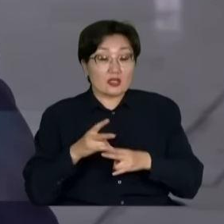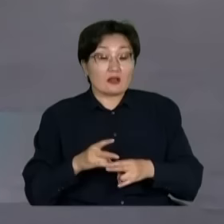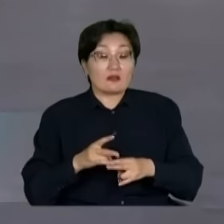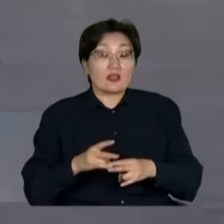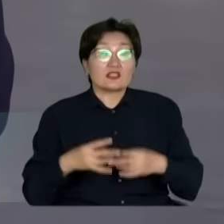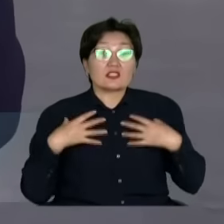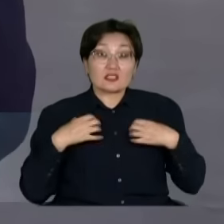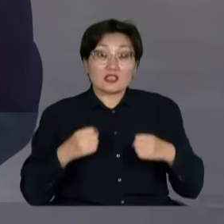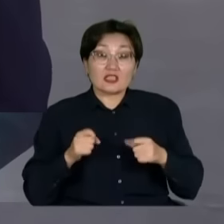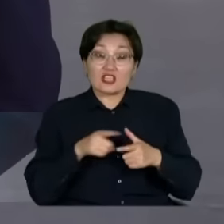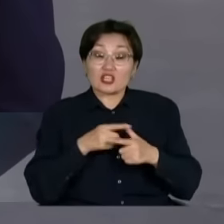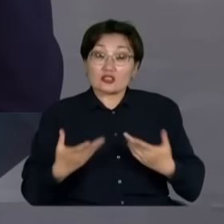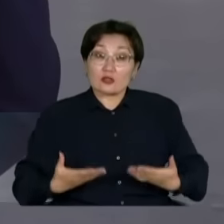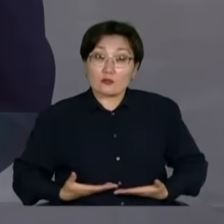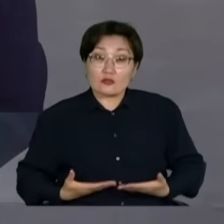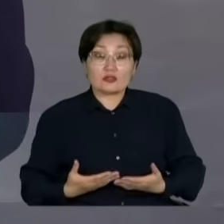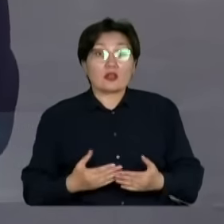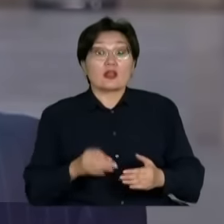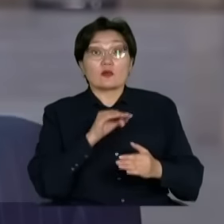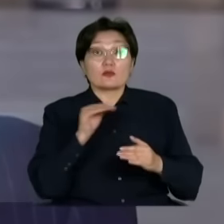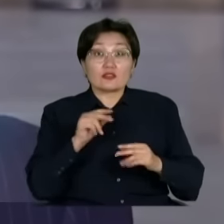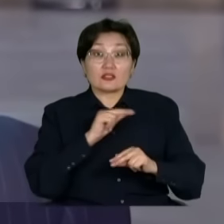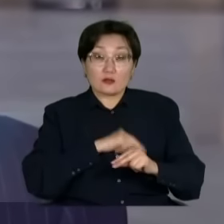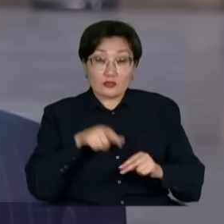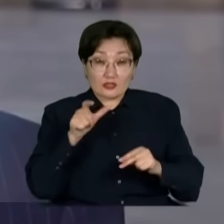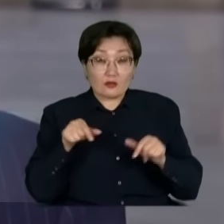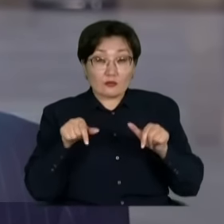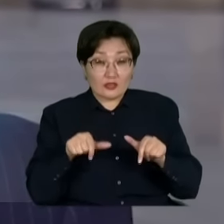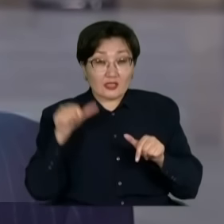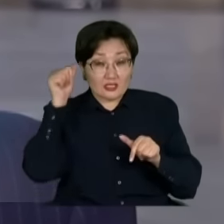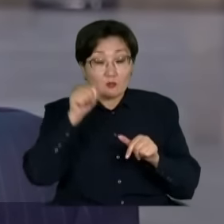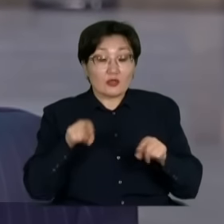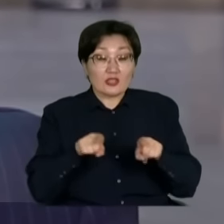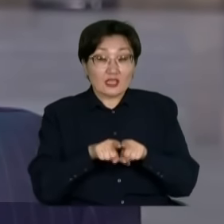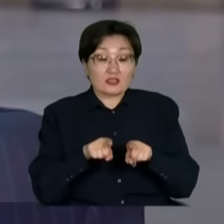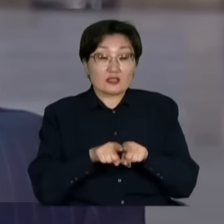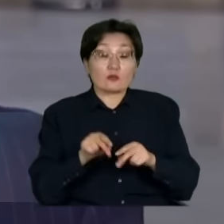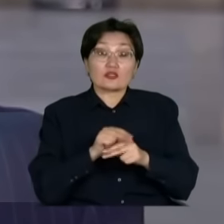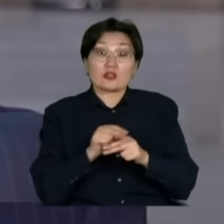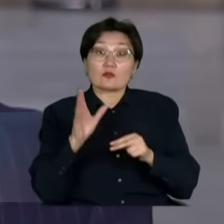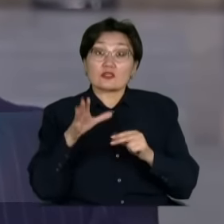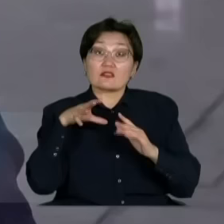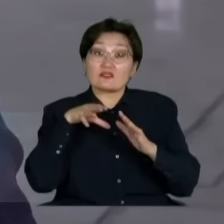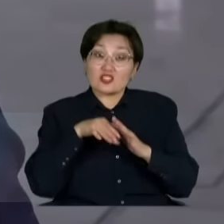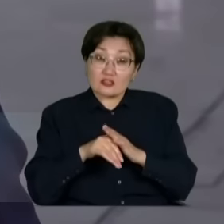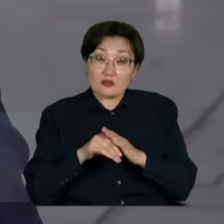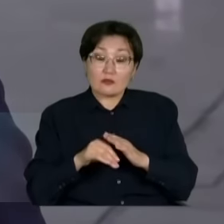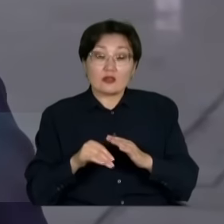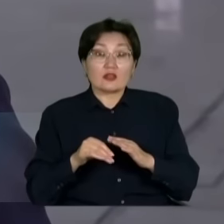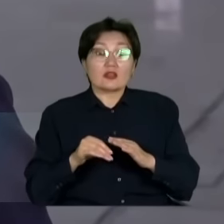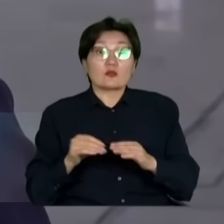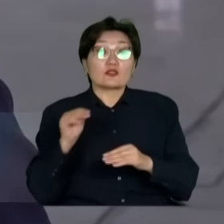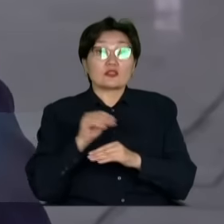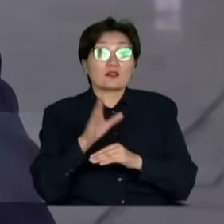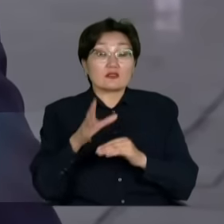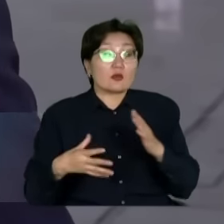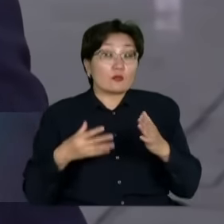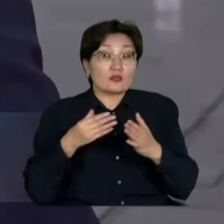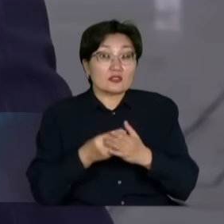здоровью или жизни для штатных работников в этом году такие же поправки были внесены данные добавки будут